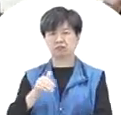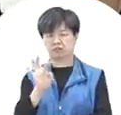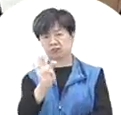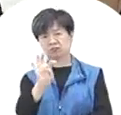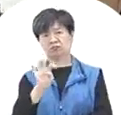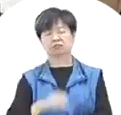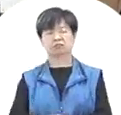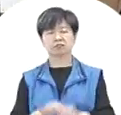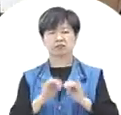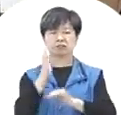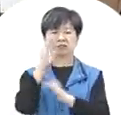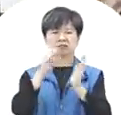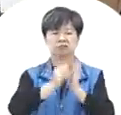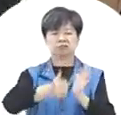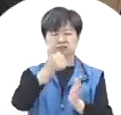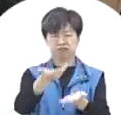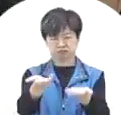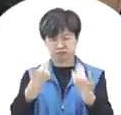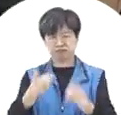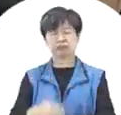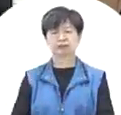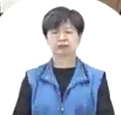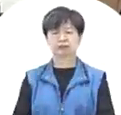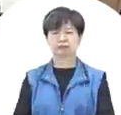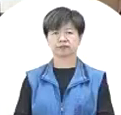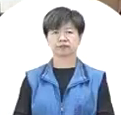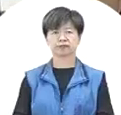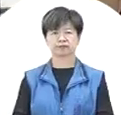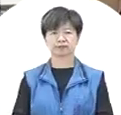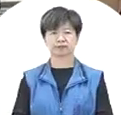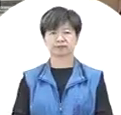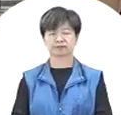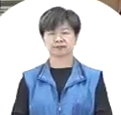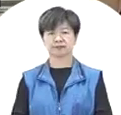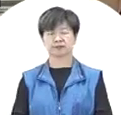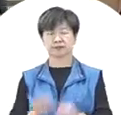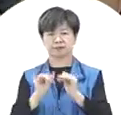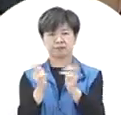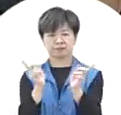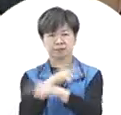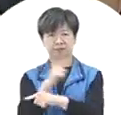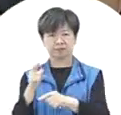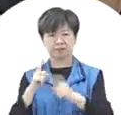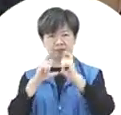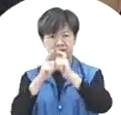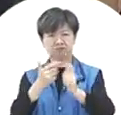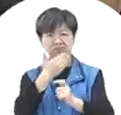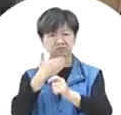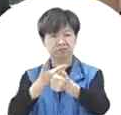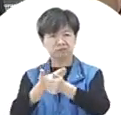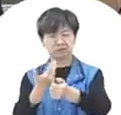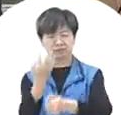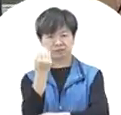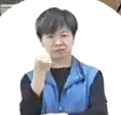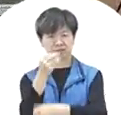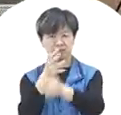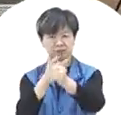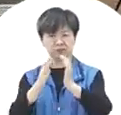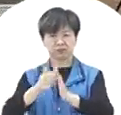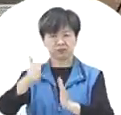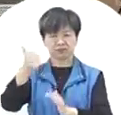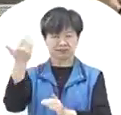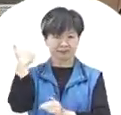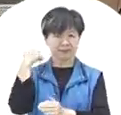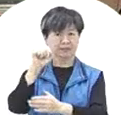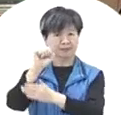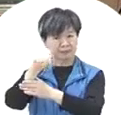政局局长上来。下一题，底价地回馈比例，市长，我不知道你有没有印象哦，你承诺过我